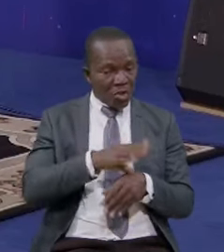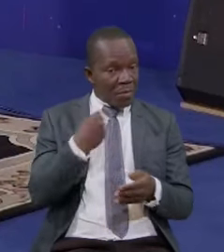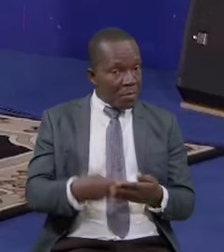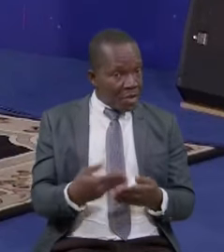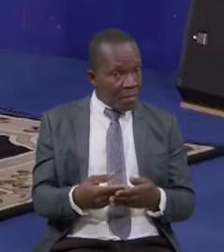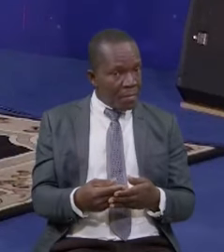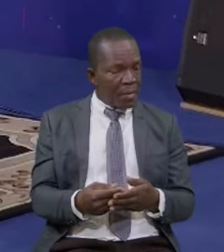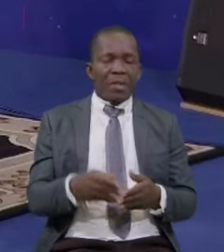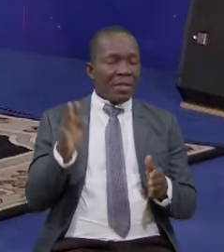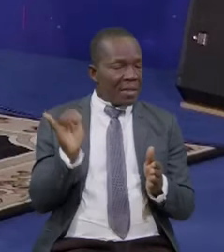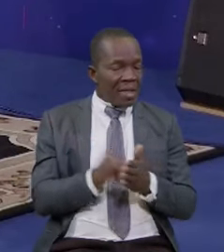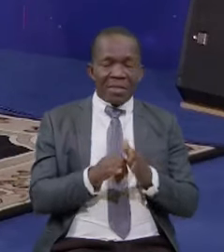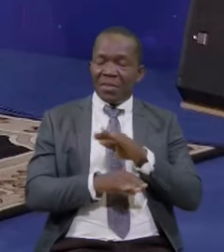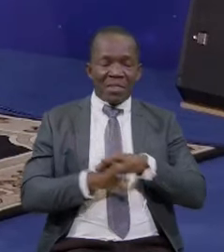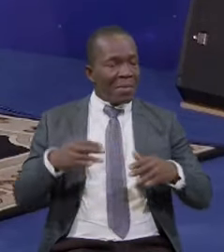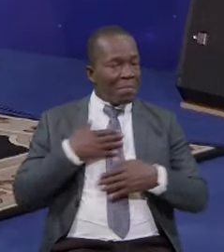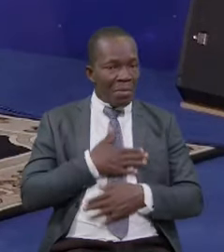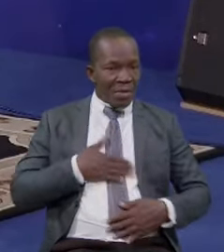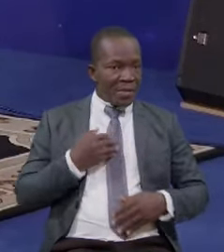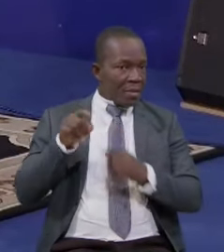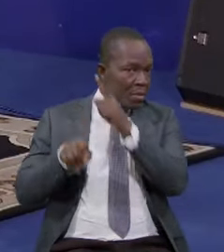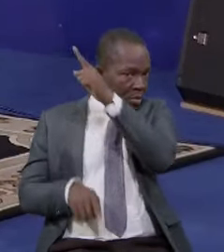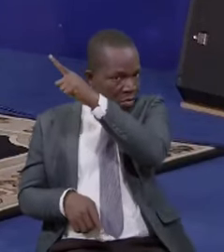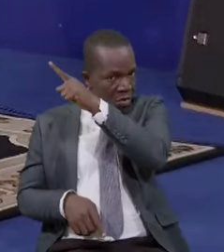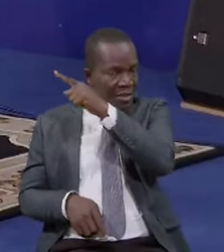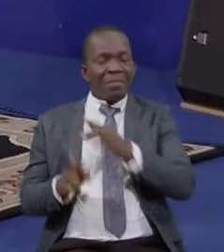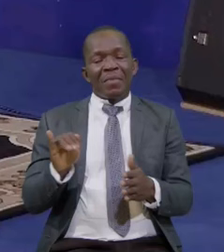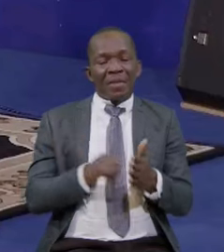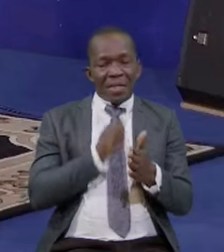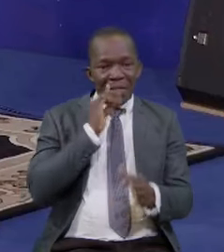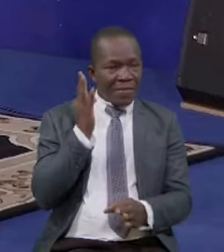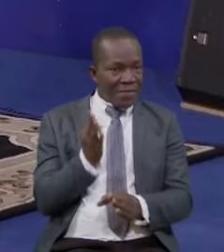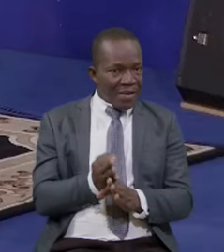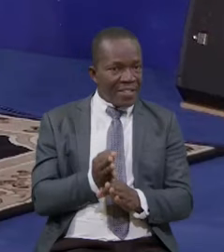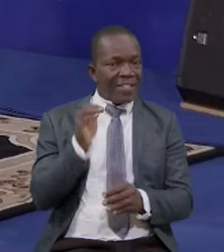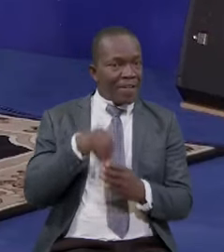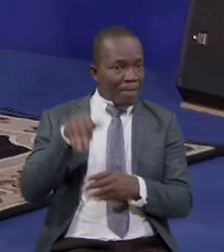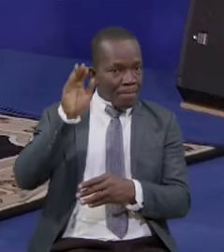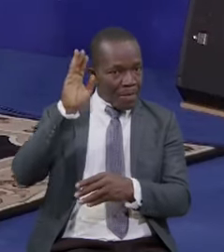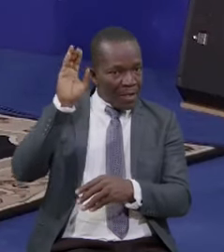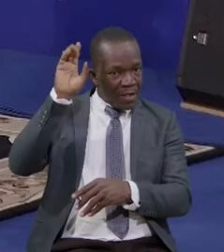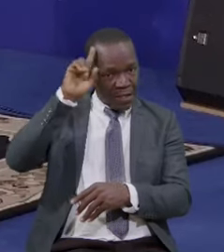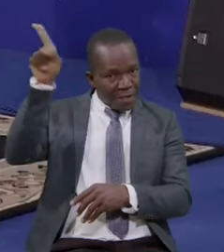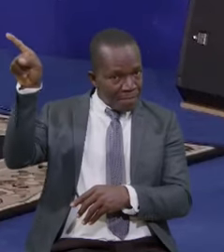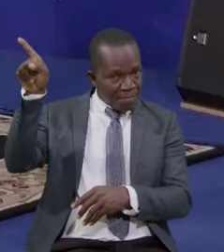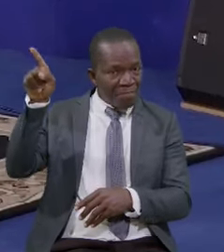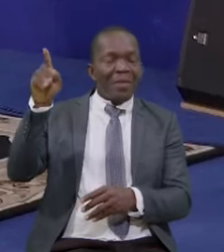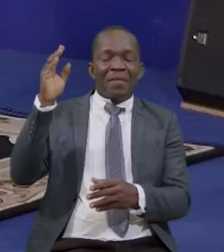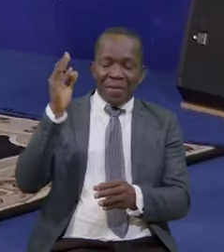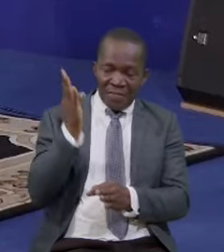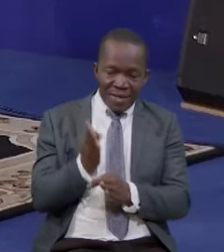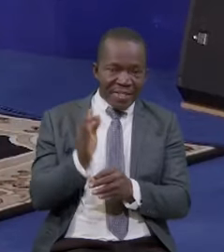tout cela n'est pas agréable à Dieu c'est la foi la foi en lui la foi au fidèles la